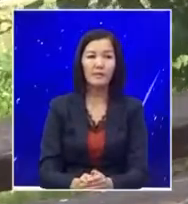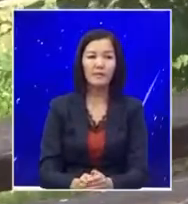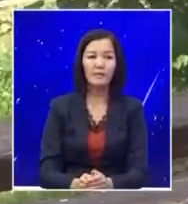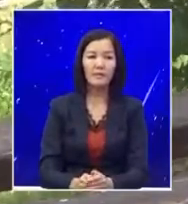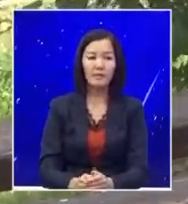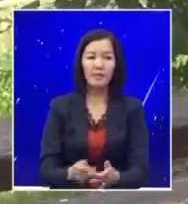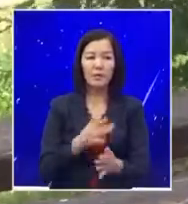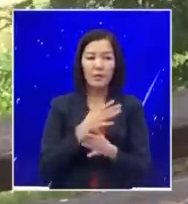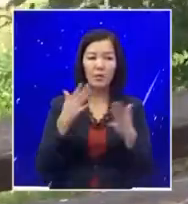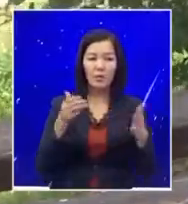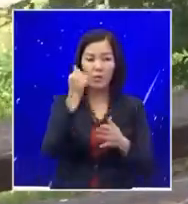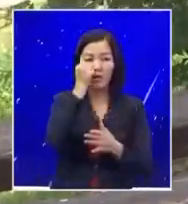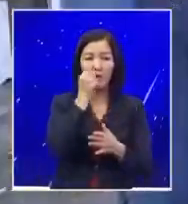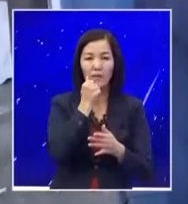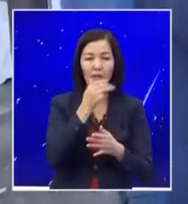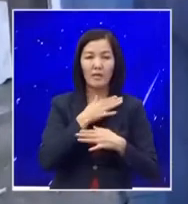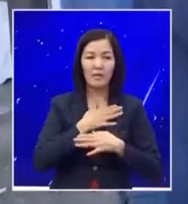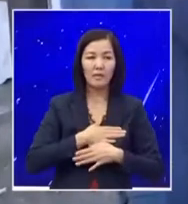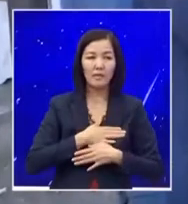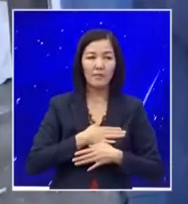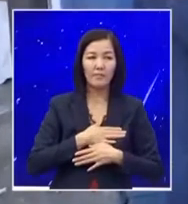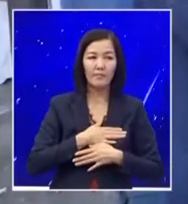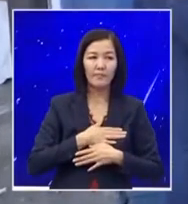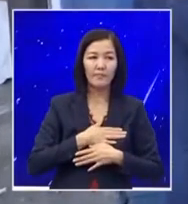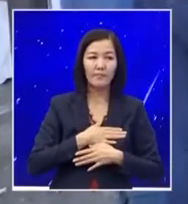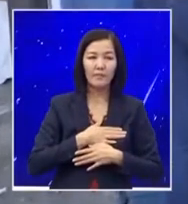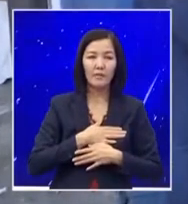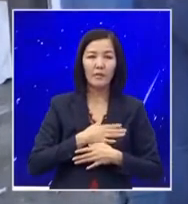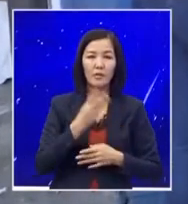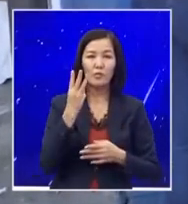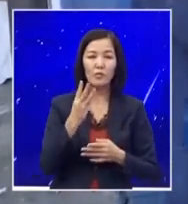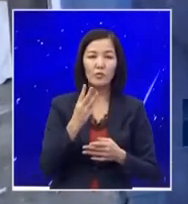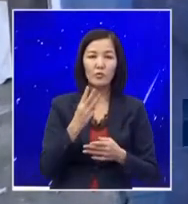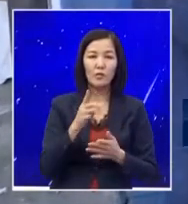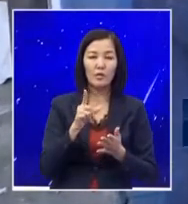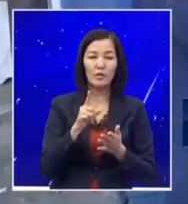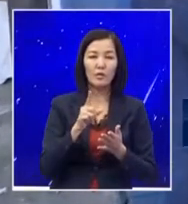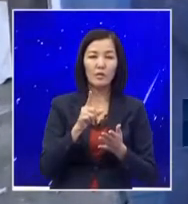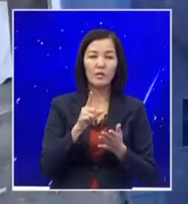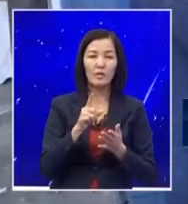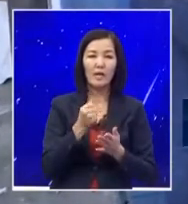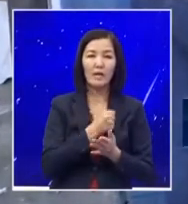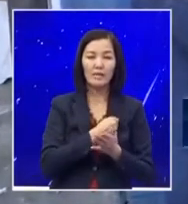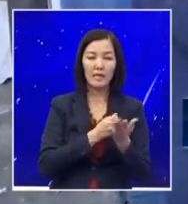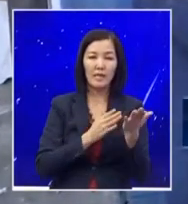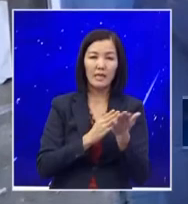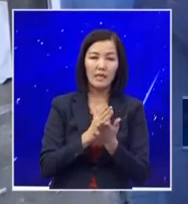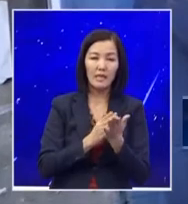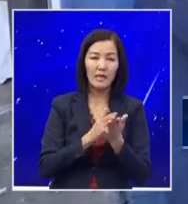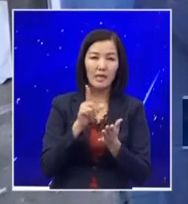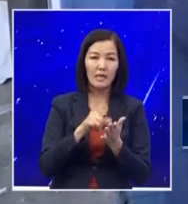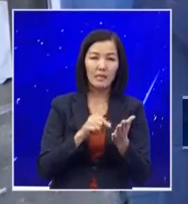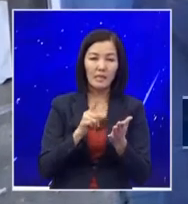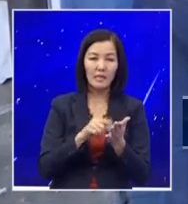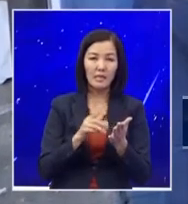рахмет. Өзім ризамын. Әскери зейнеткермін, 3 жыл зейнет жасап жүрмін. Осы волонтерский движение лидер